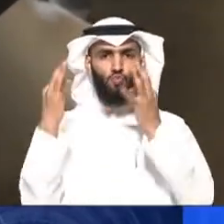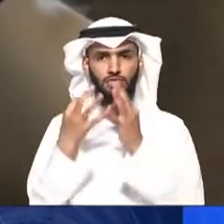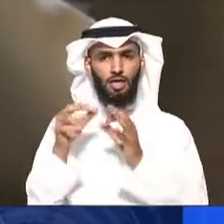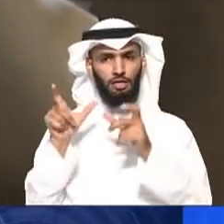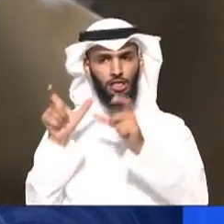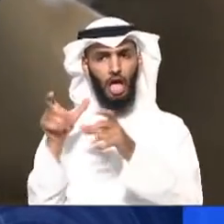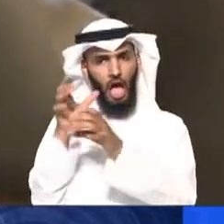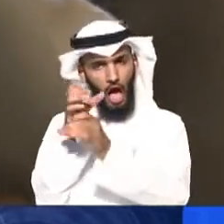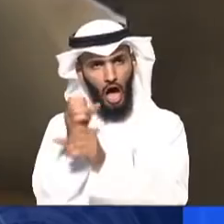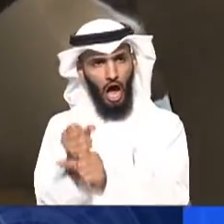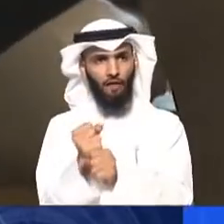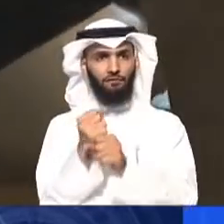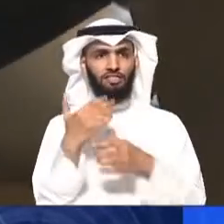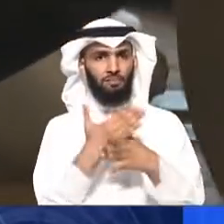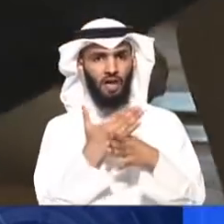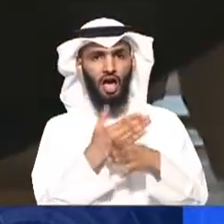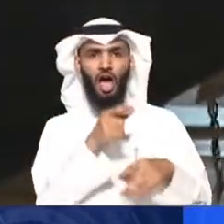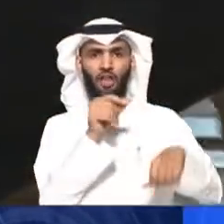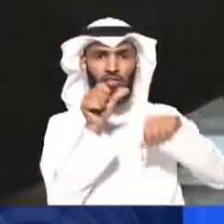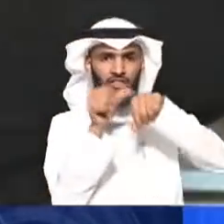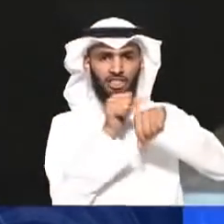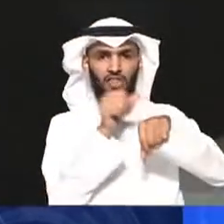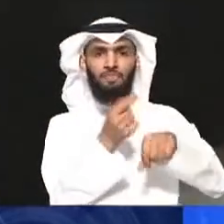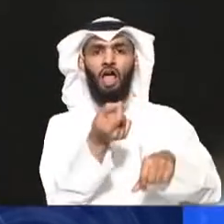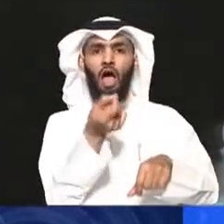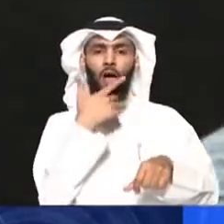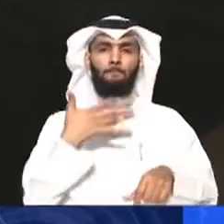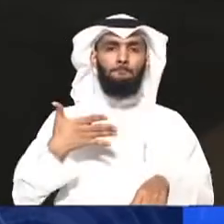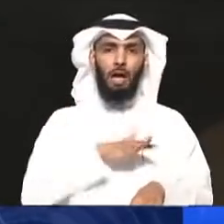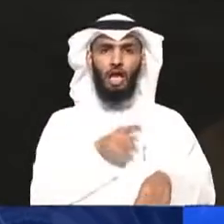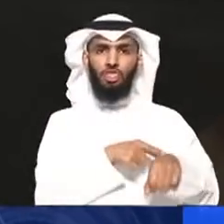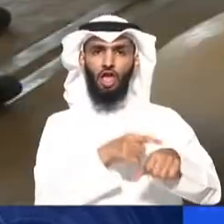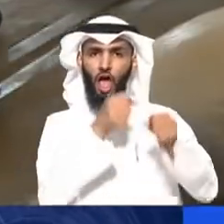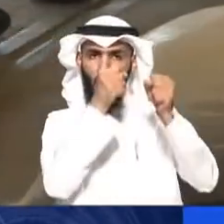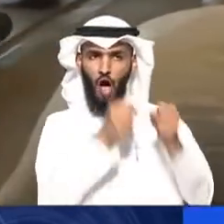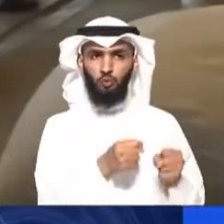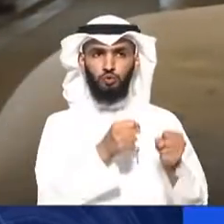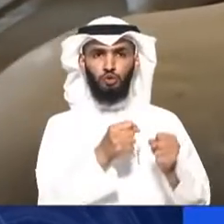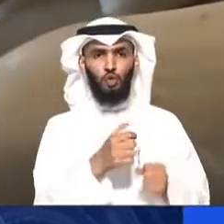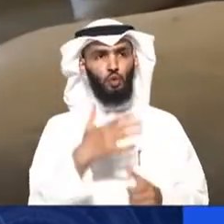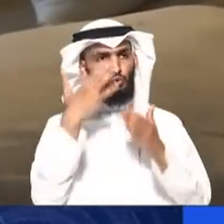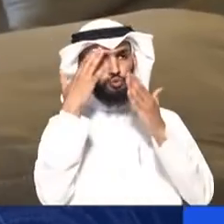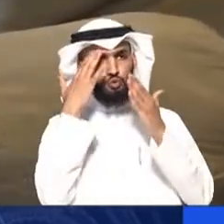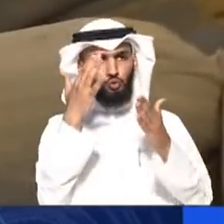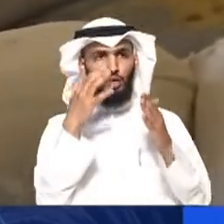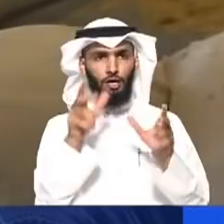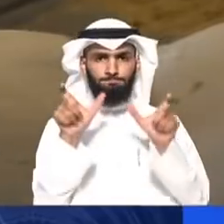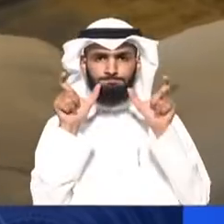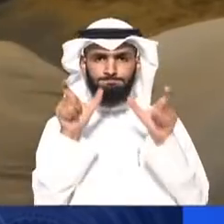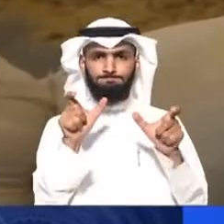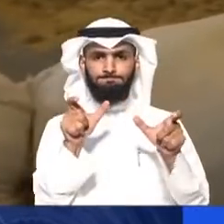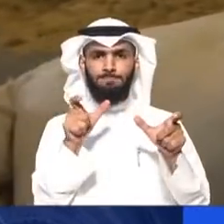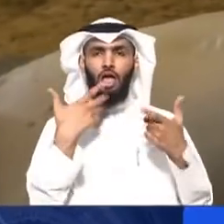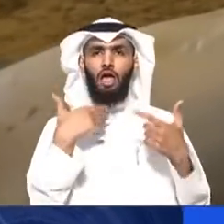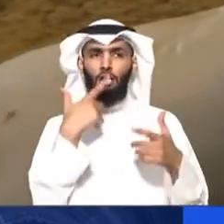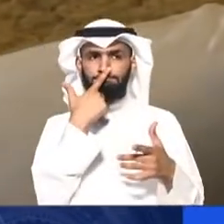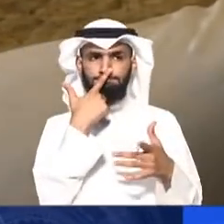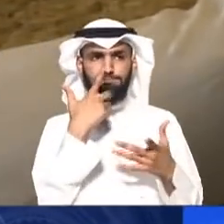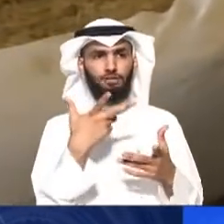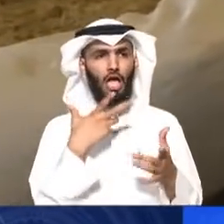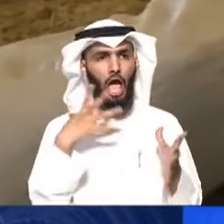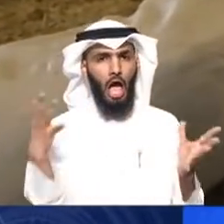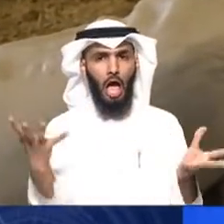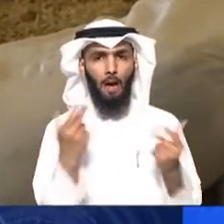السموم القاتلة، بالتنسيق مع إدارة البحث والتحري الجمركي في الإدارة العامة للجمارك. تم إحباط